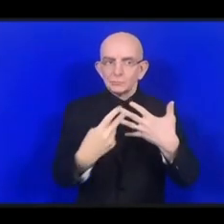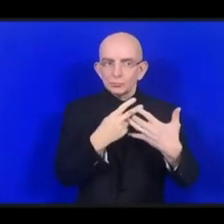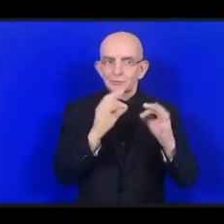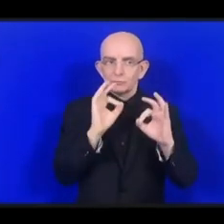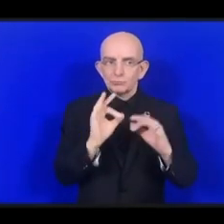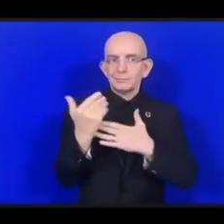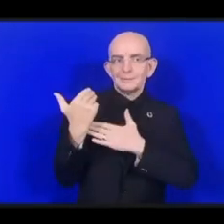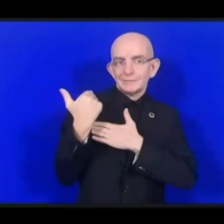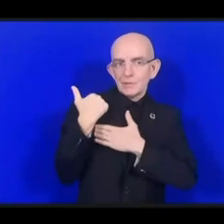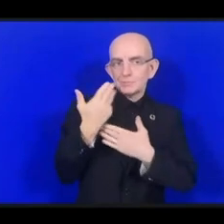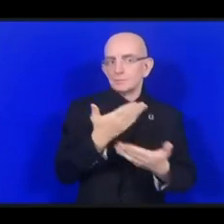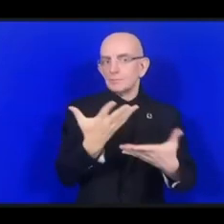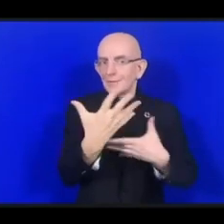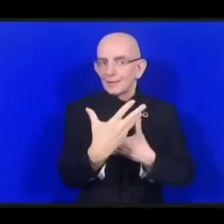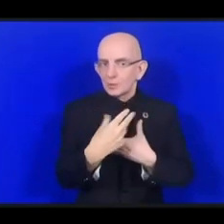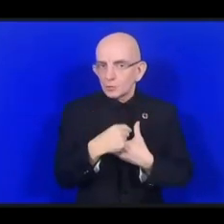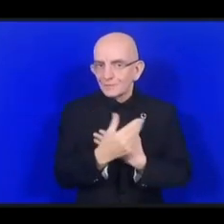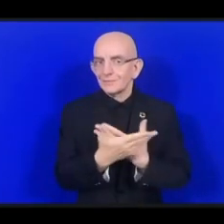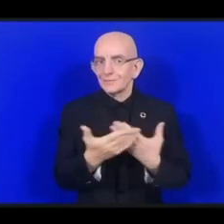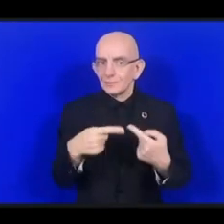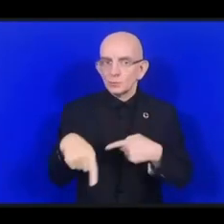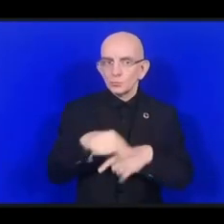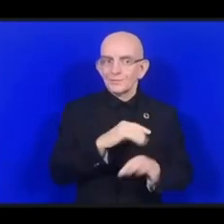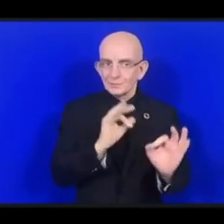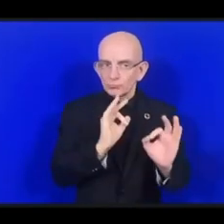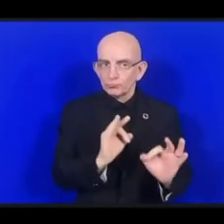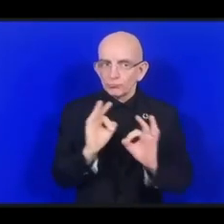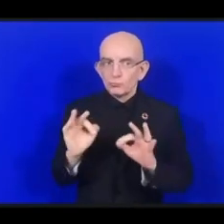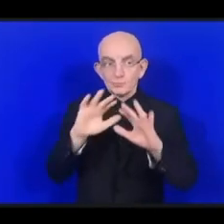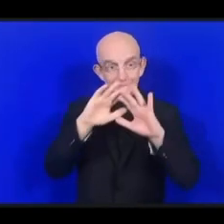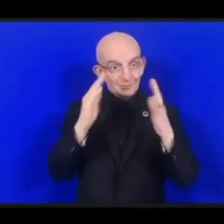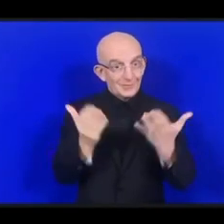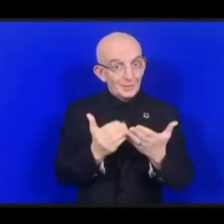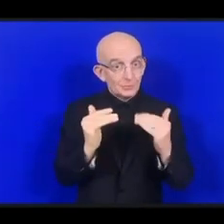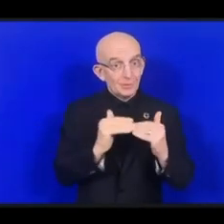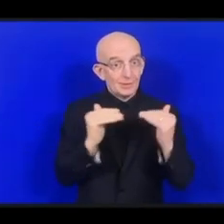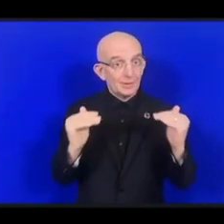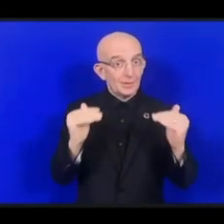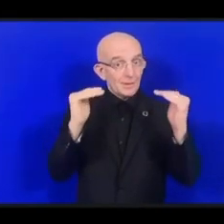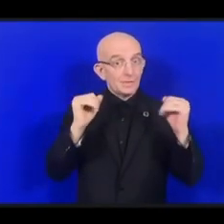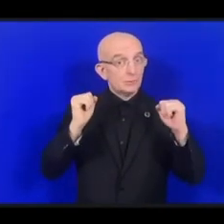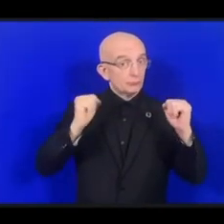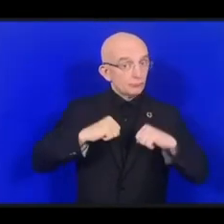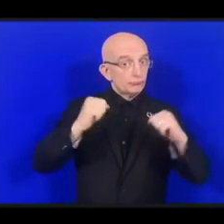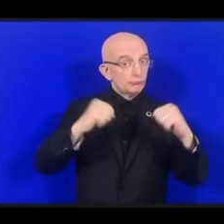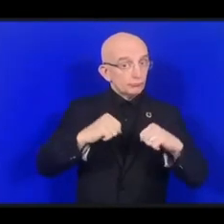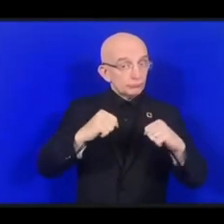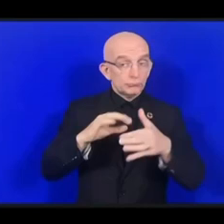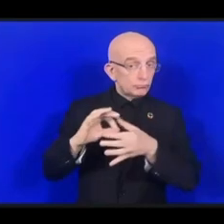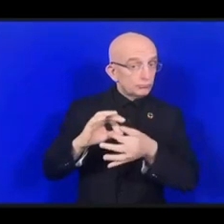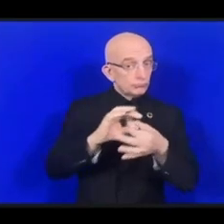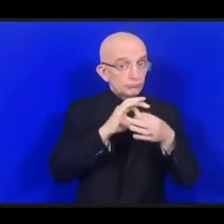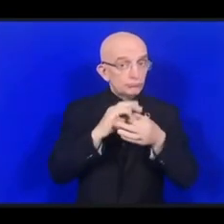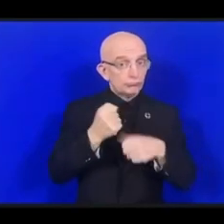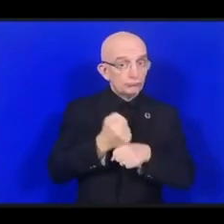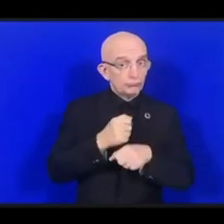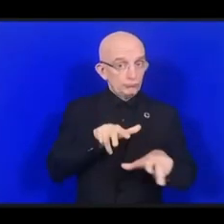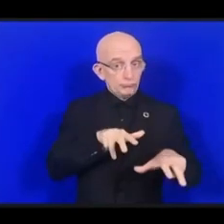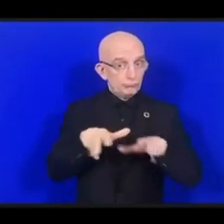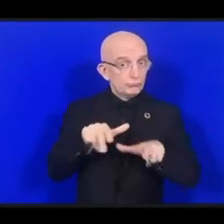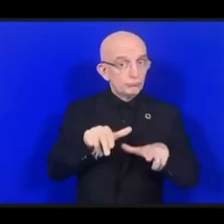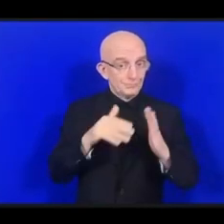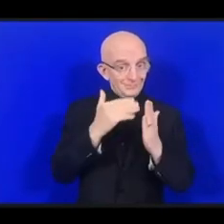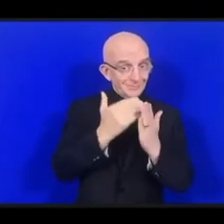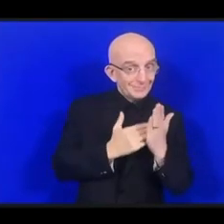من المجالات التي يمكن ان نتعاون بشانها مع من خلال ضمان الشفافيه